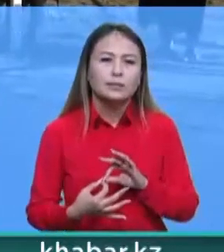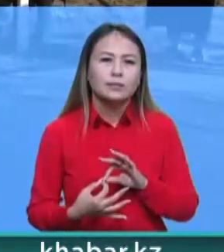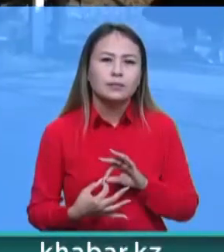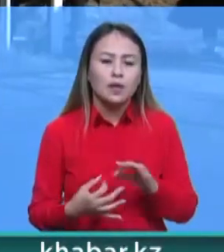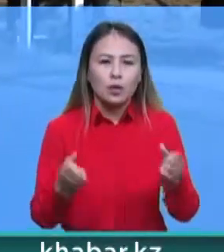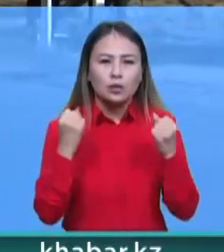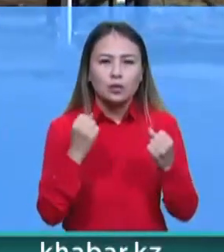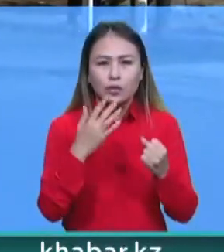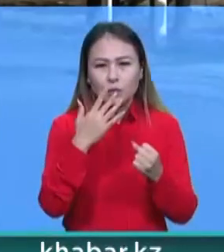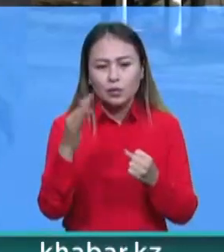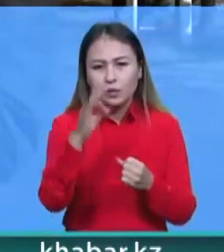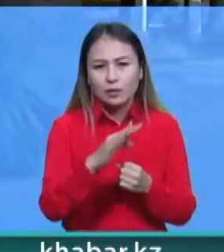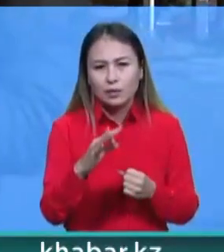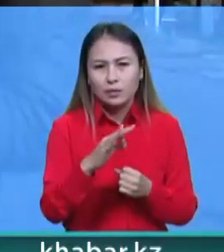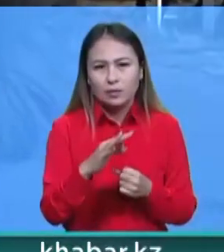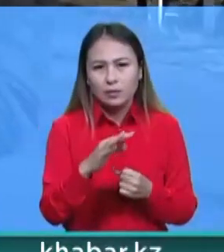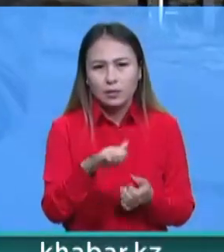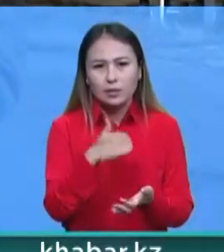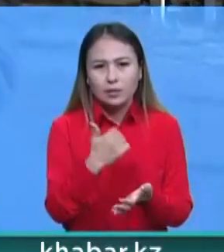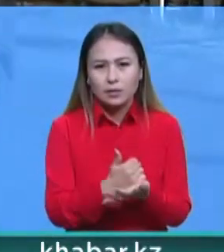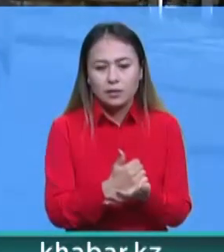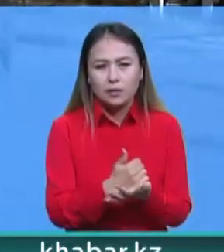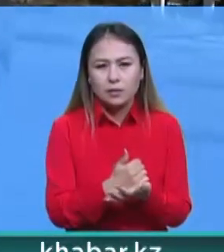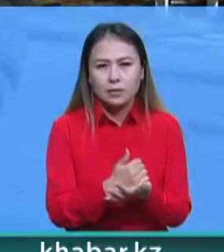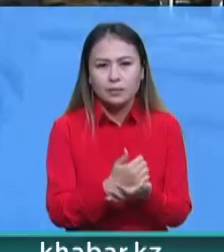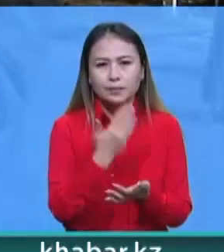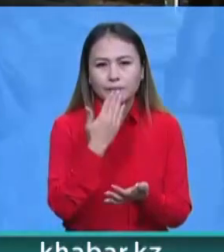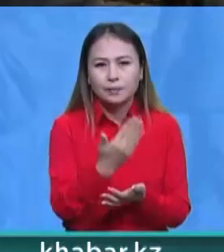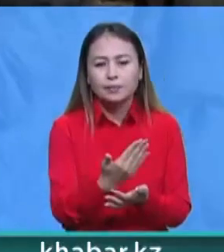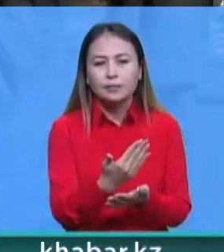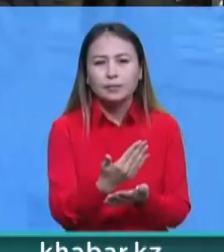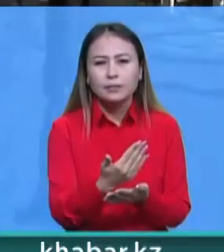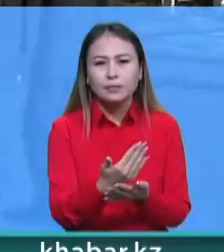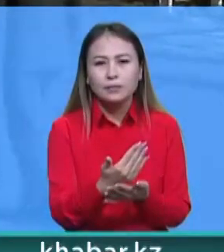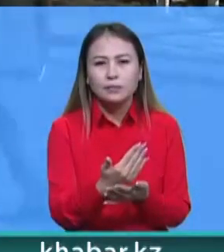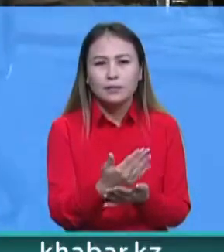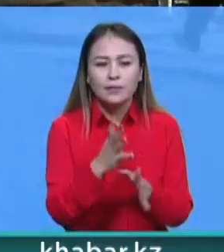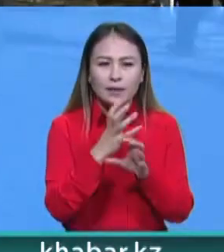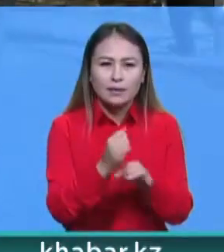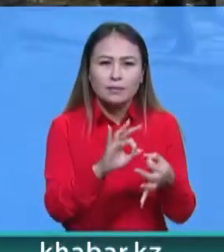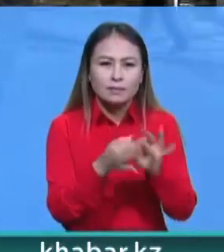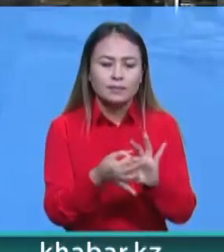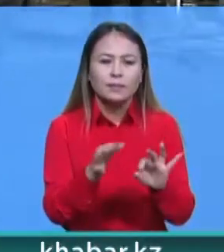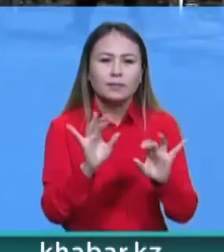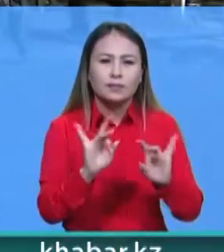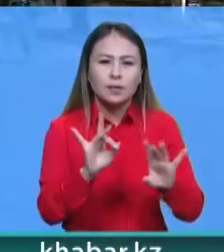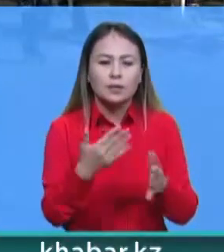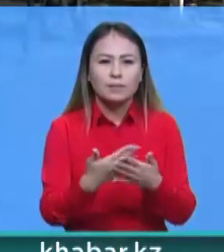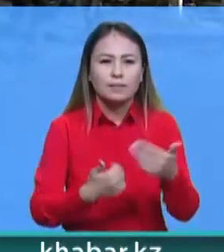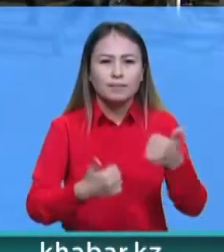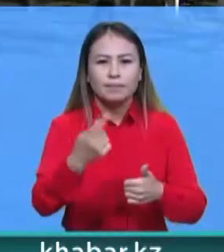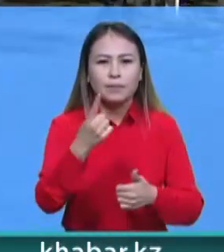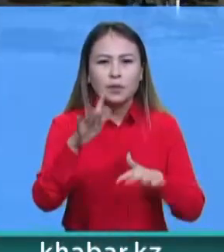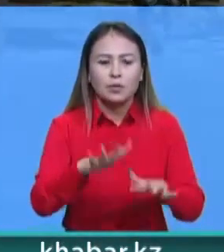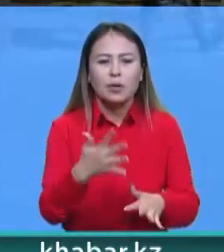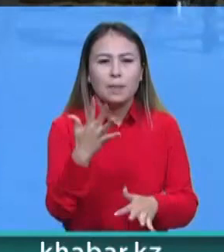ұлттық спорт түрлері қауымдастығының бас хатшысынан Нұрсұлтан Мырзадан сұрап білейік. Жалпы жүлде қорына қысқа нұсқа тоқталып кетсеңіз, мысалы, жорға жарысының бірінші